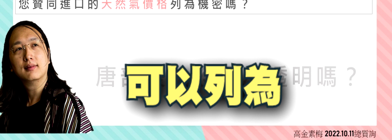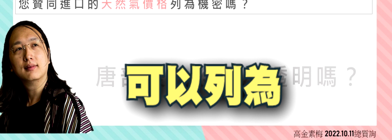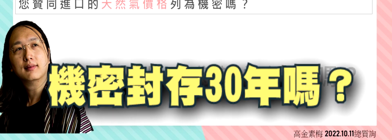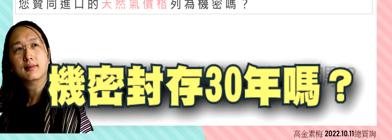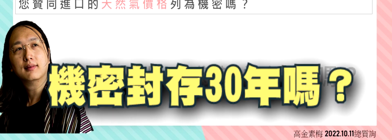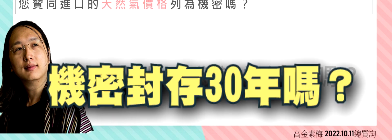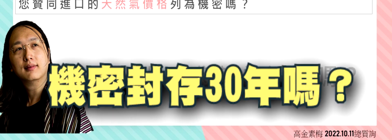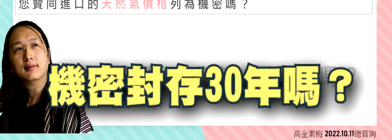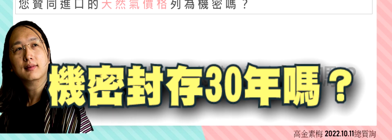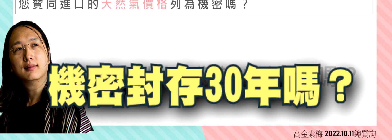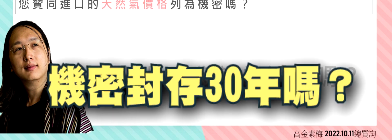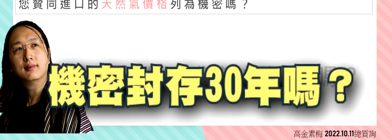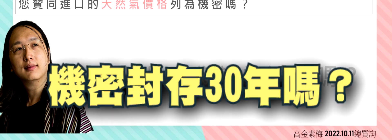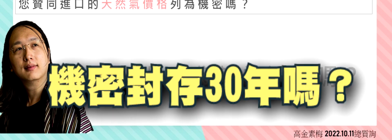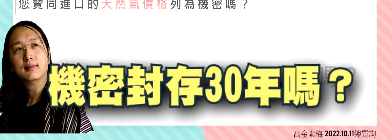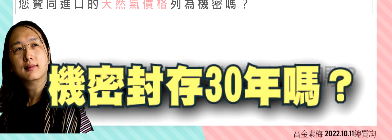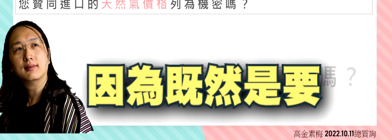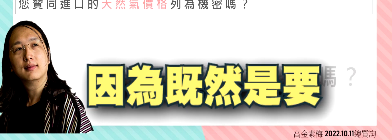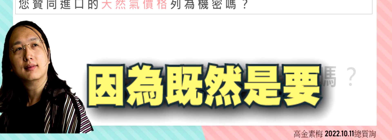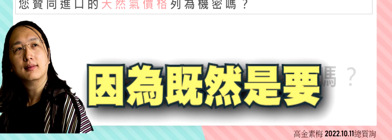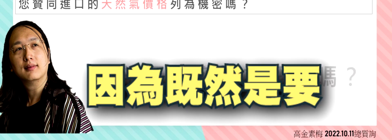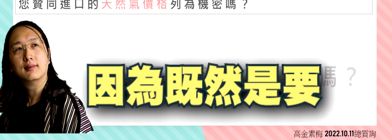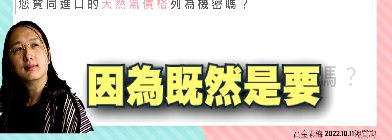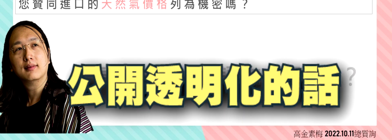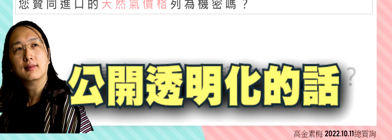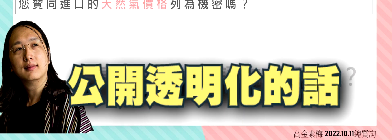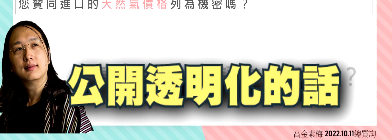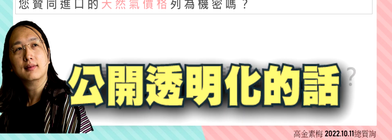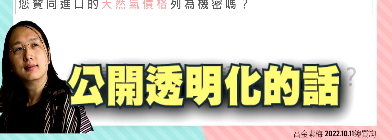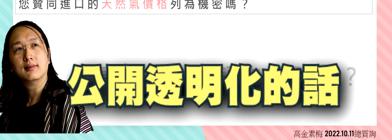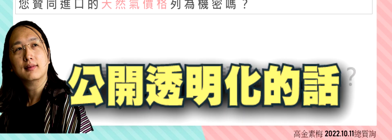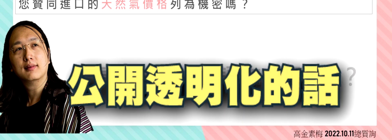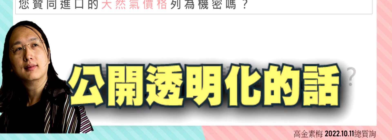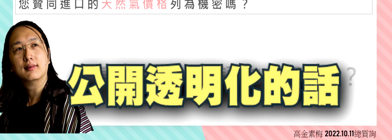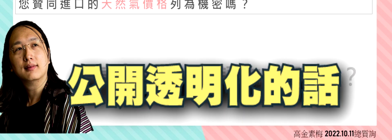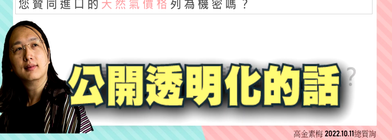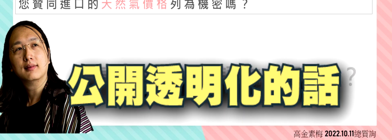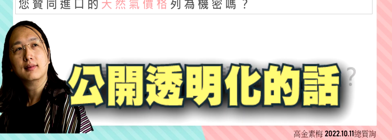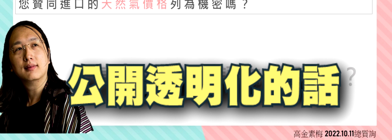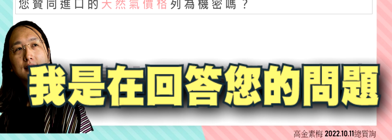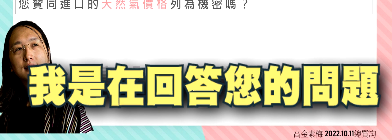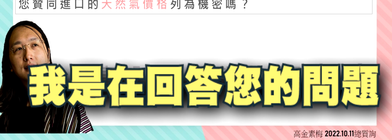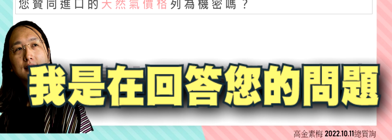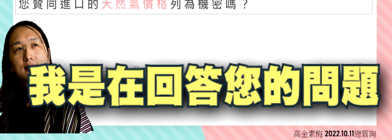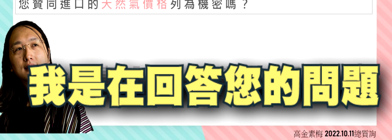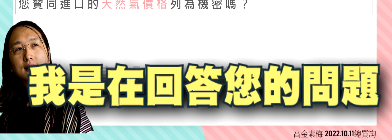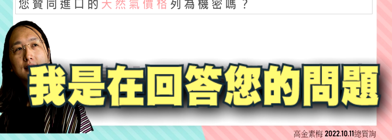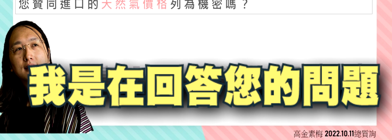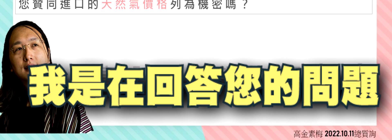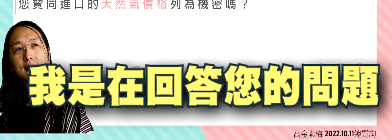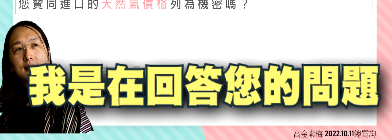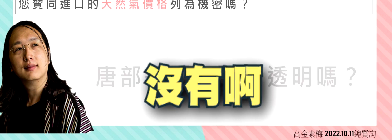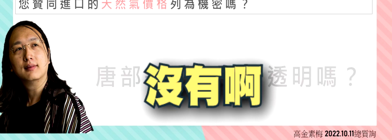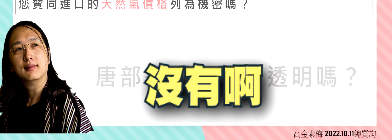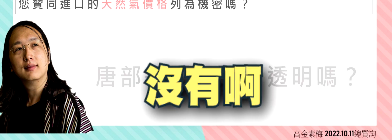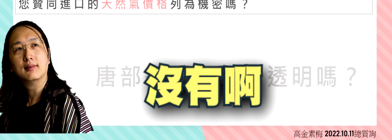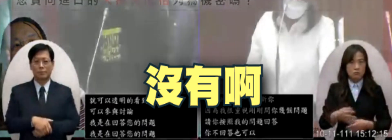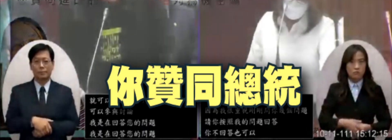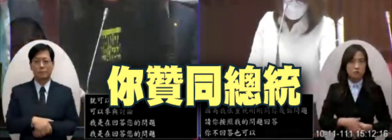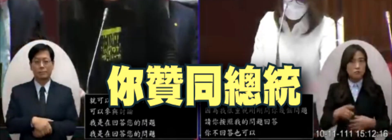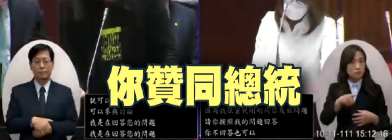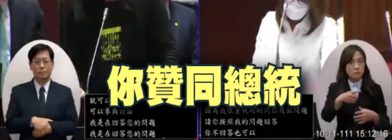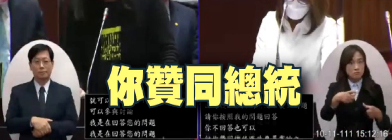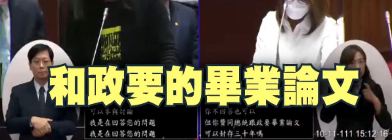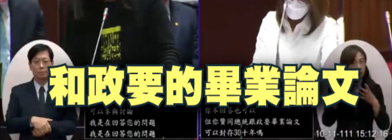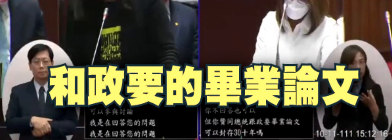文可以列为机密封存30年吗？因为既然是要公开透明化的话，哈。 我是在回答您的问题。 没有啊，